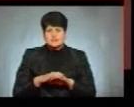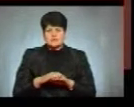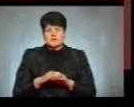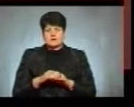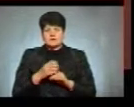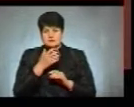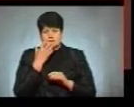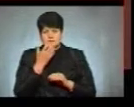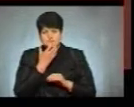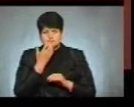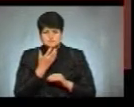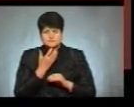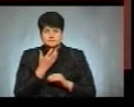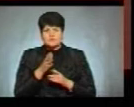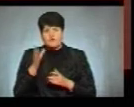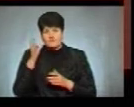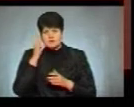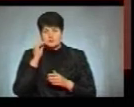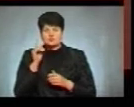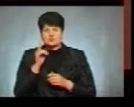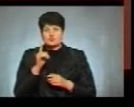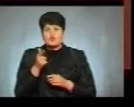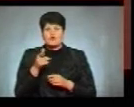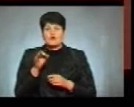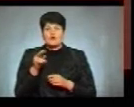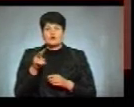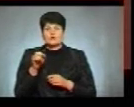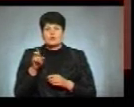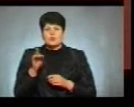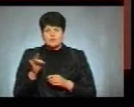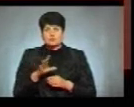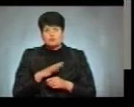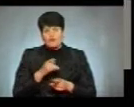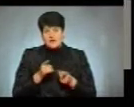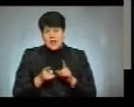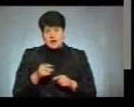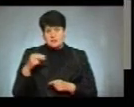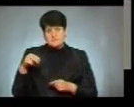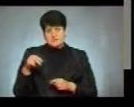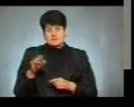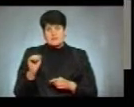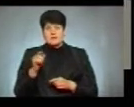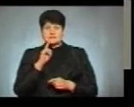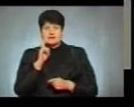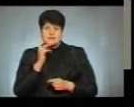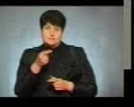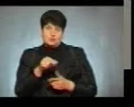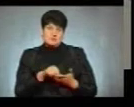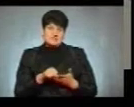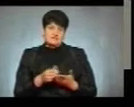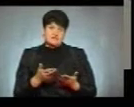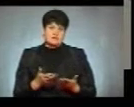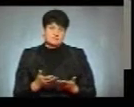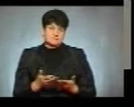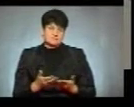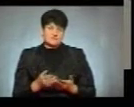півдня, 15%, вважають, що Голобородько був реальним президентом, а Зеленський – його представник. І,